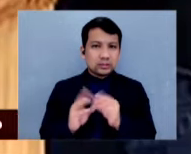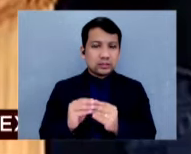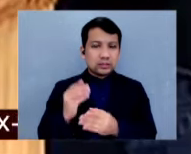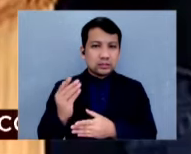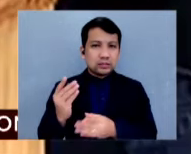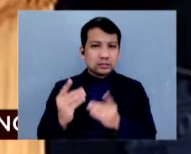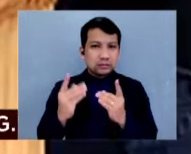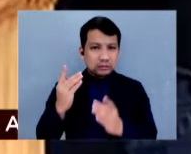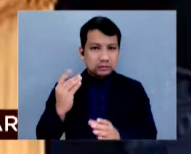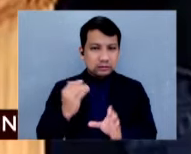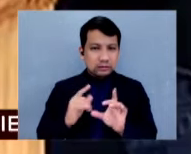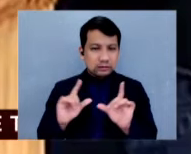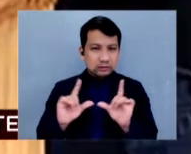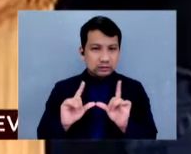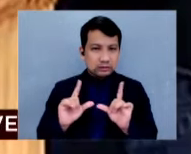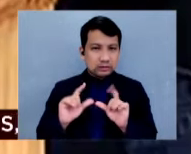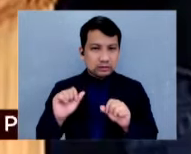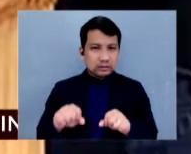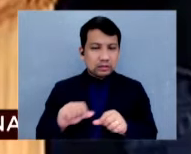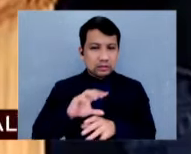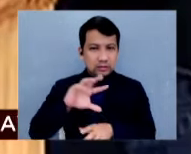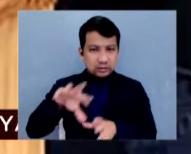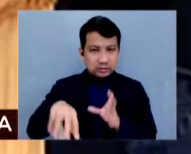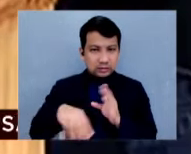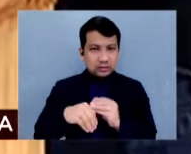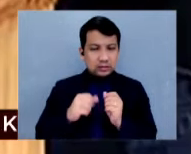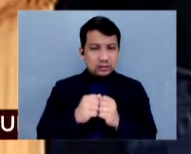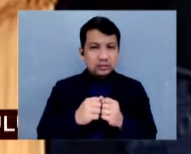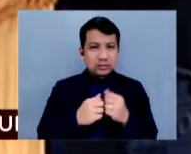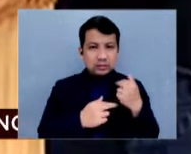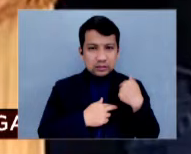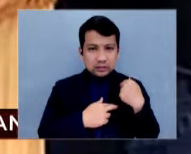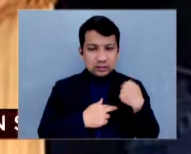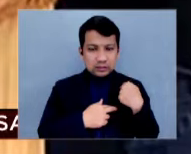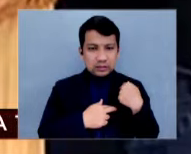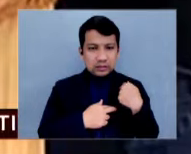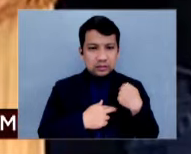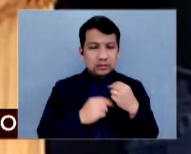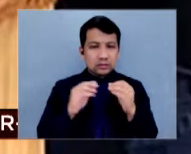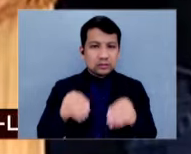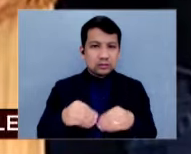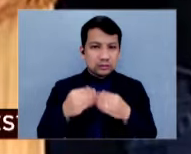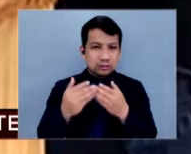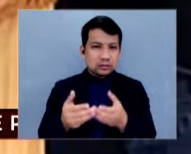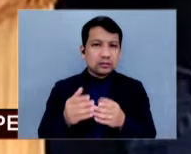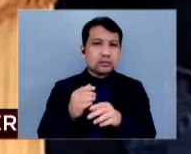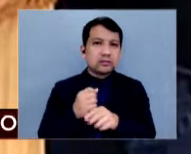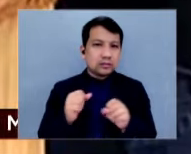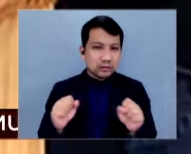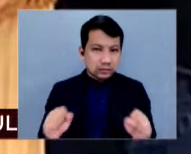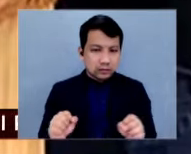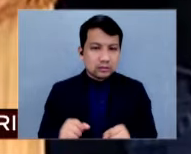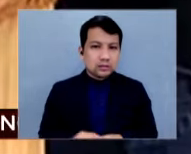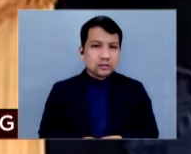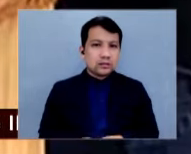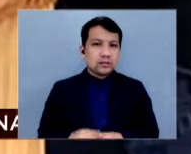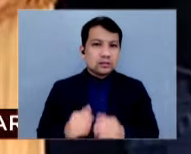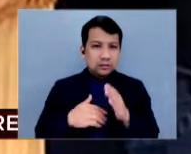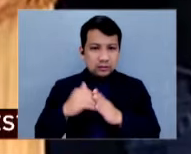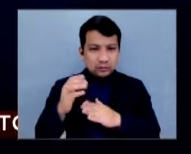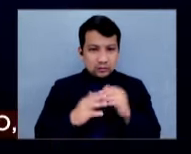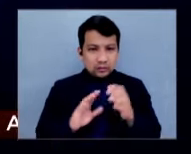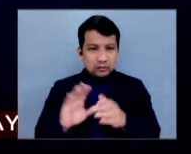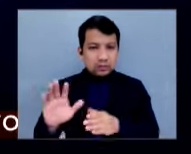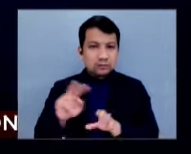license. At kaakibat po ng kanilang responsibilidad ay ang pagbibigay ng safety, comfort sa mga pasahero